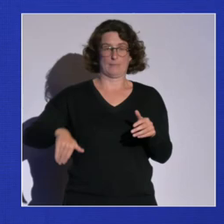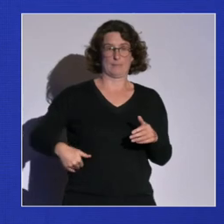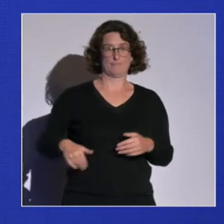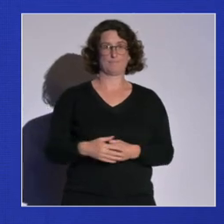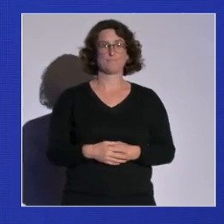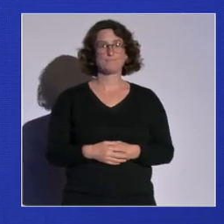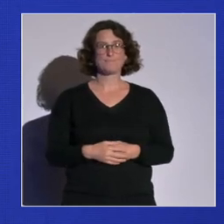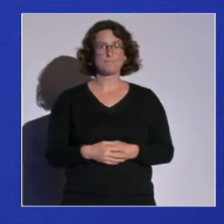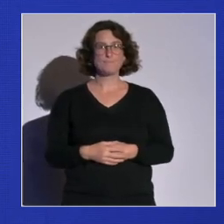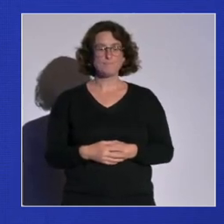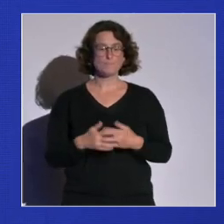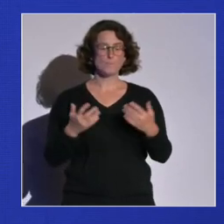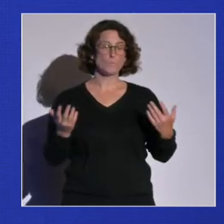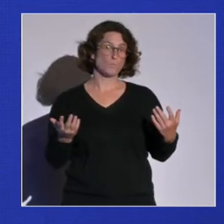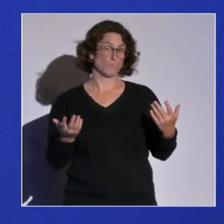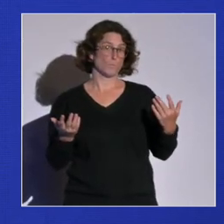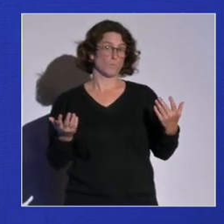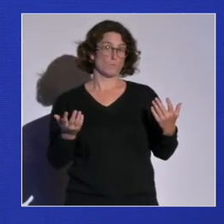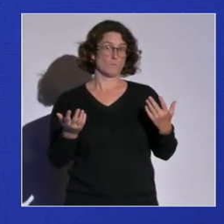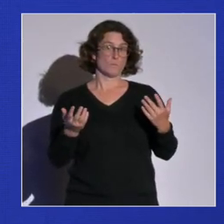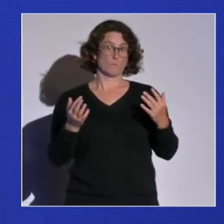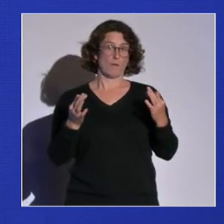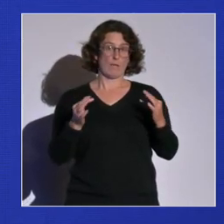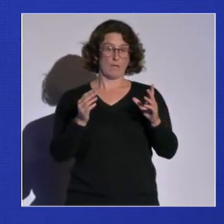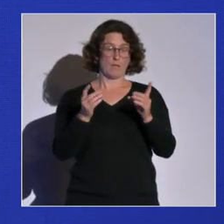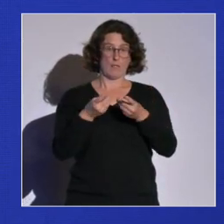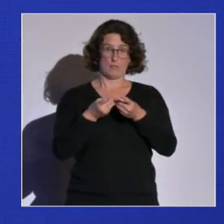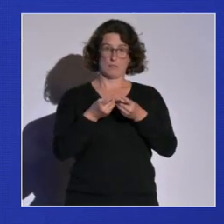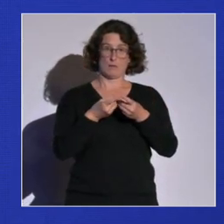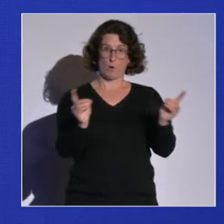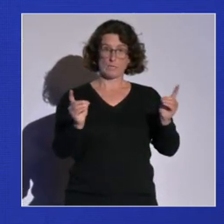refondation de notre démocratie de notre action publique